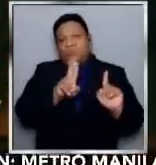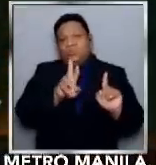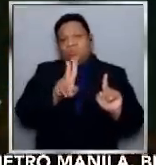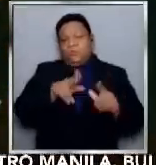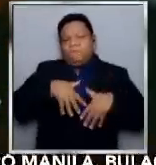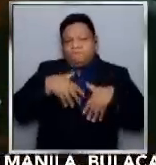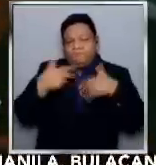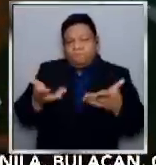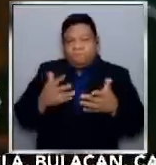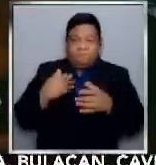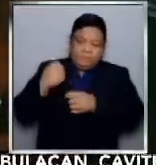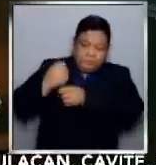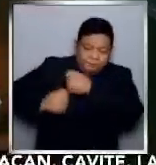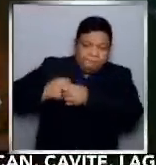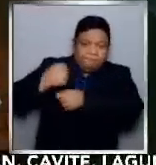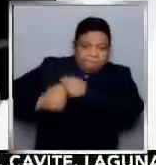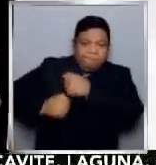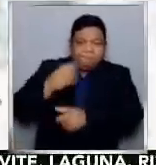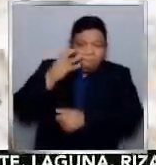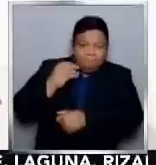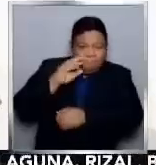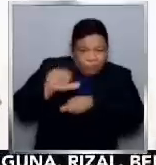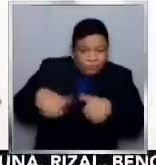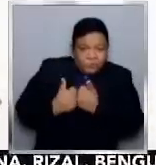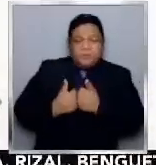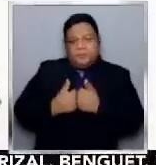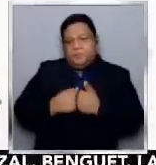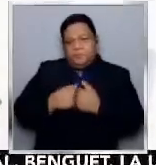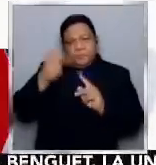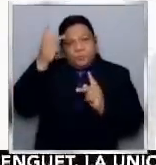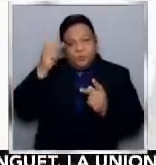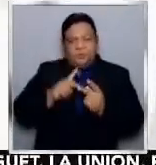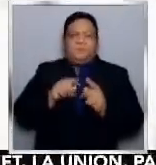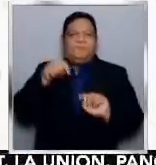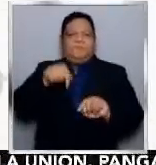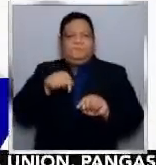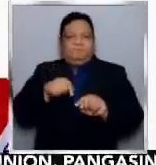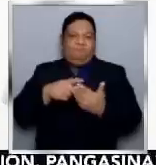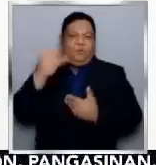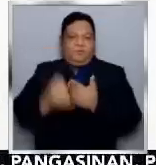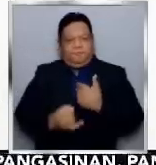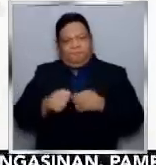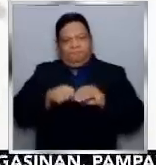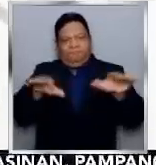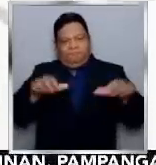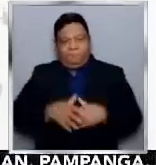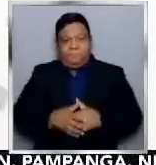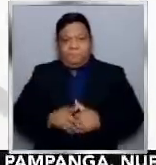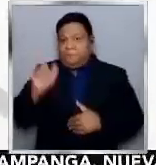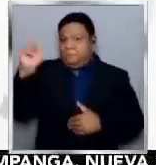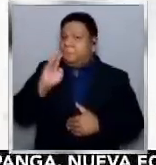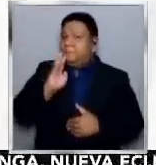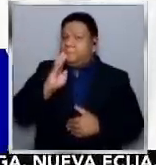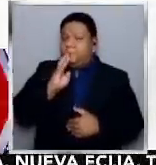niyang pagsubok ay para sa proyektong ito. I'm turning 25 this year and this is what I'm doing. Ito